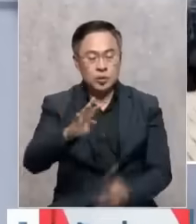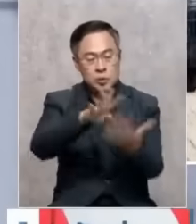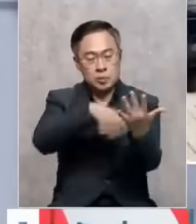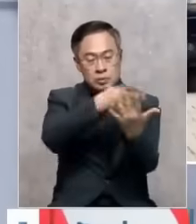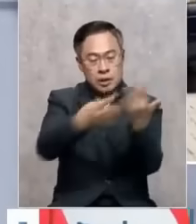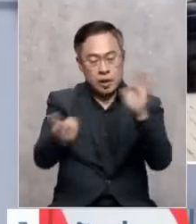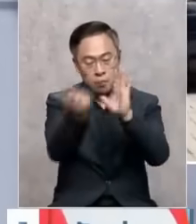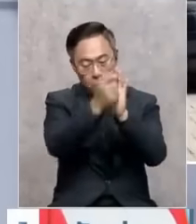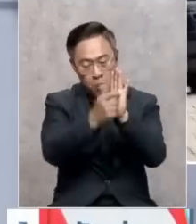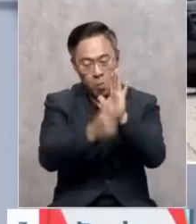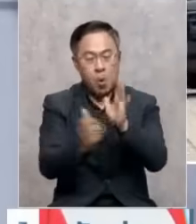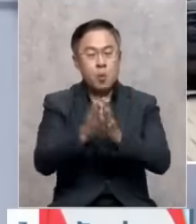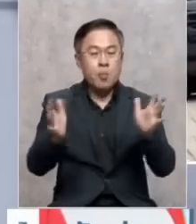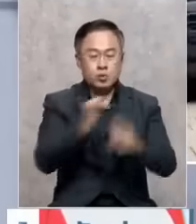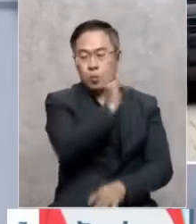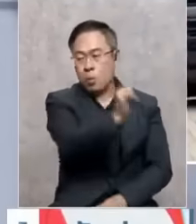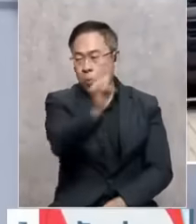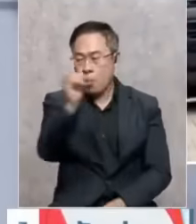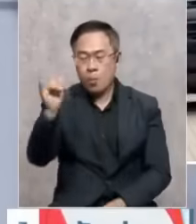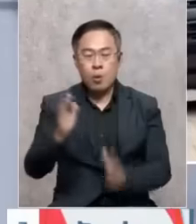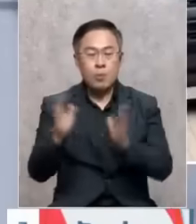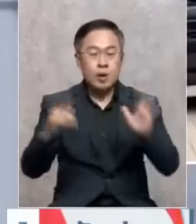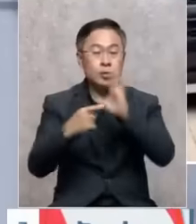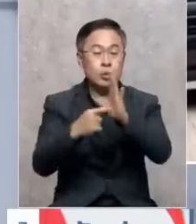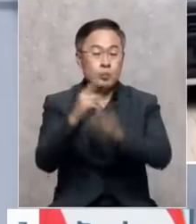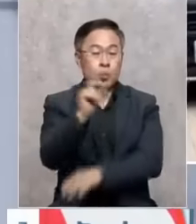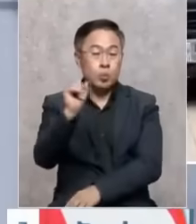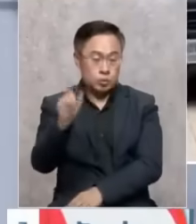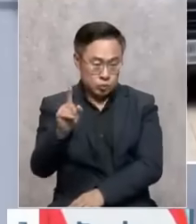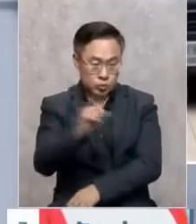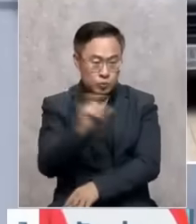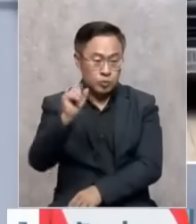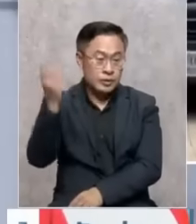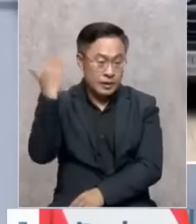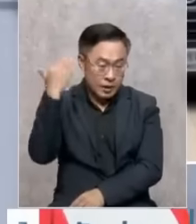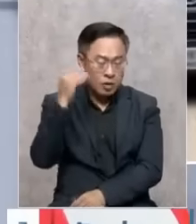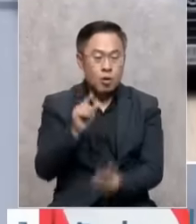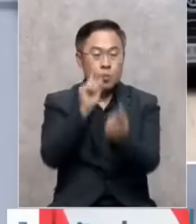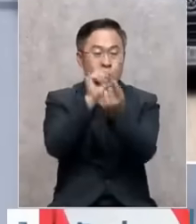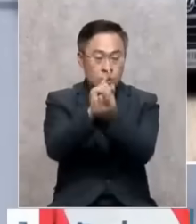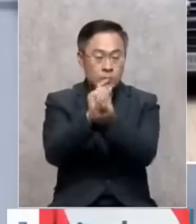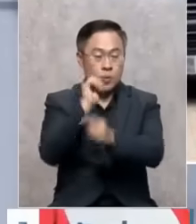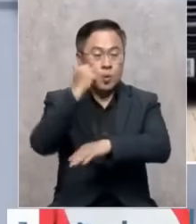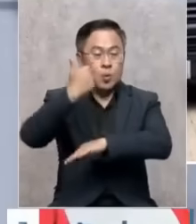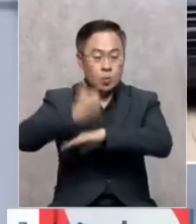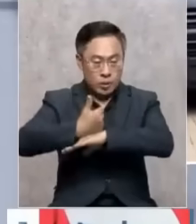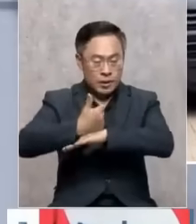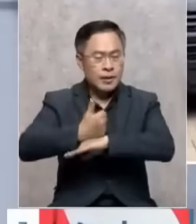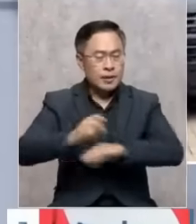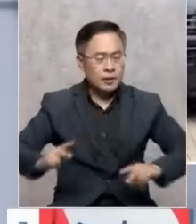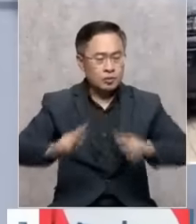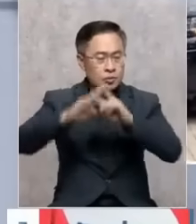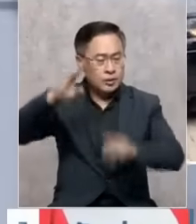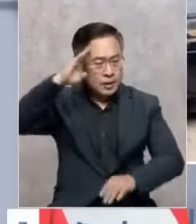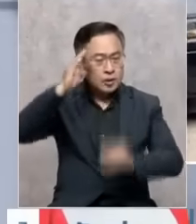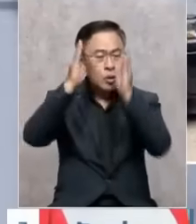ะ คิวแน่นเอียดเลยคุณผู้ชมนะสุกที่แล้ว1กันยายนเพิ่งจะไปพบกับบิ๊กแอดนะคะฝั่งของพลเอกธรรมรัตน์อิสรังกูลนายุทธย